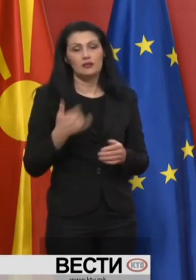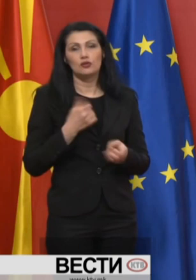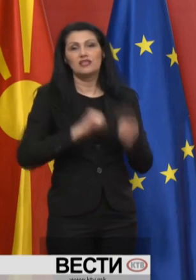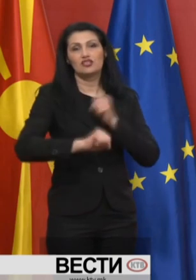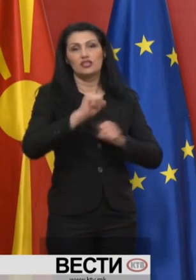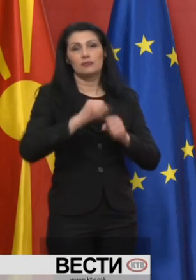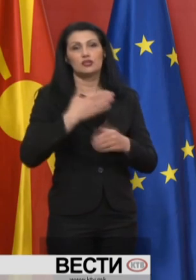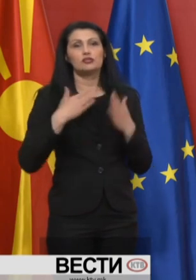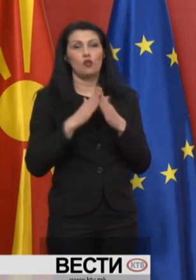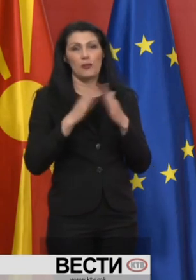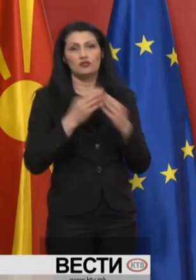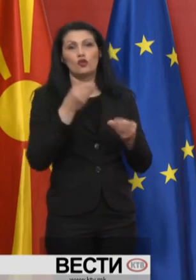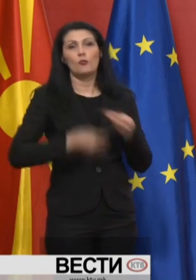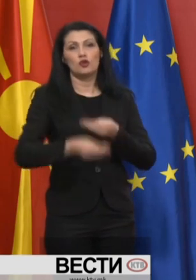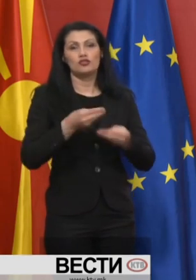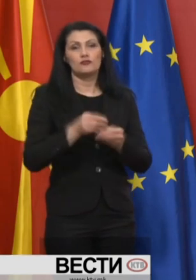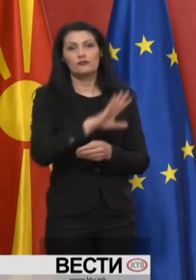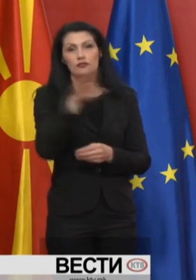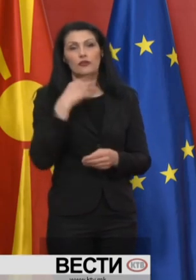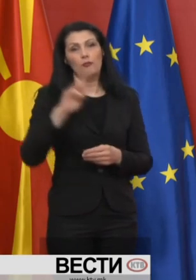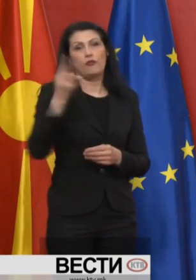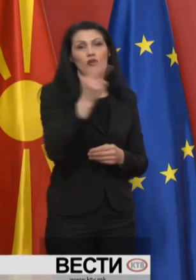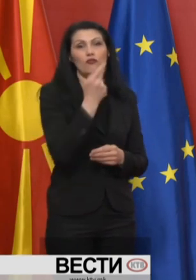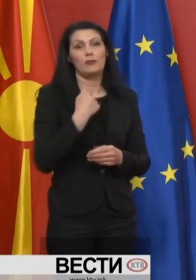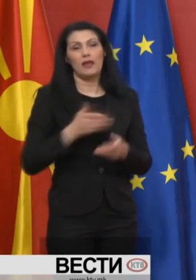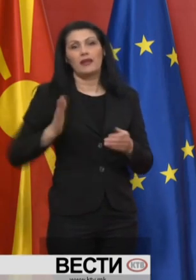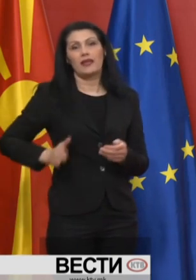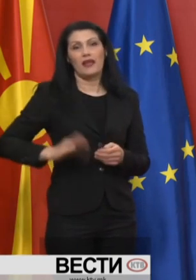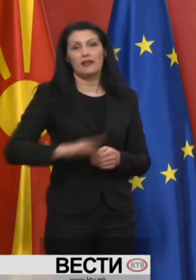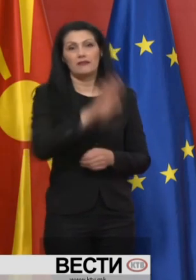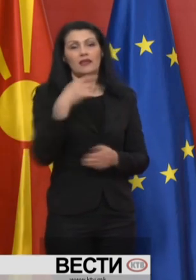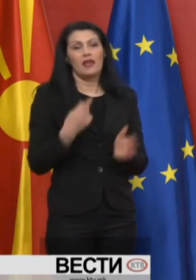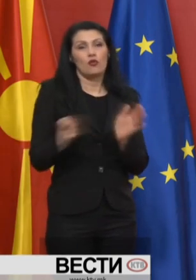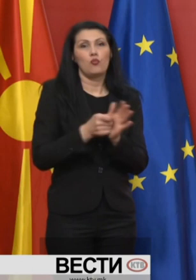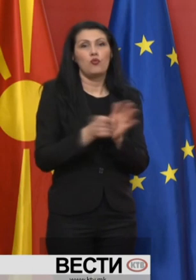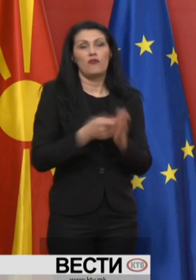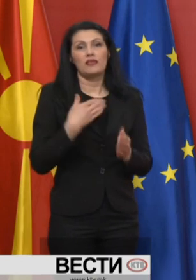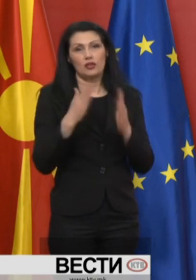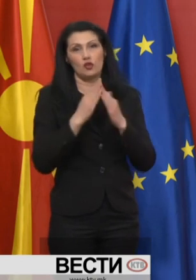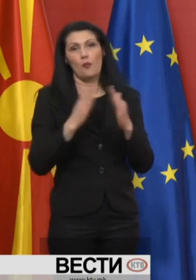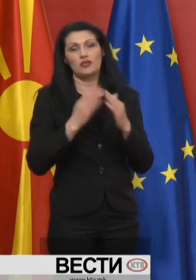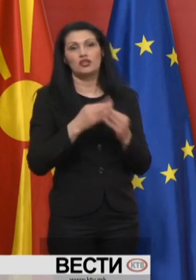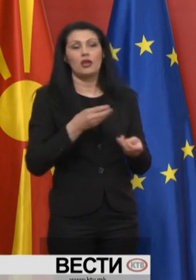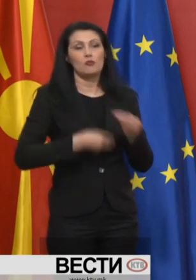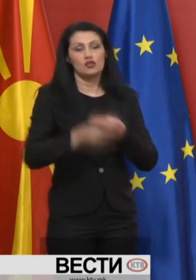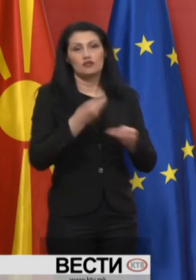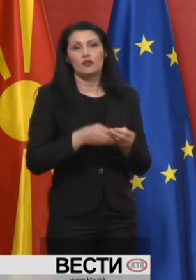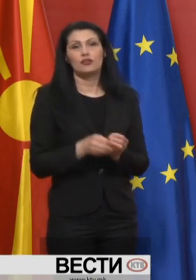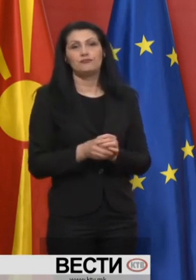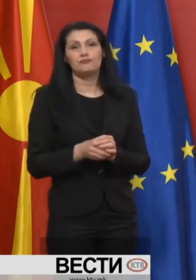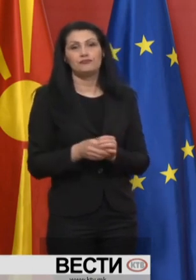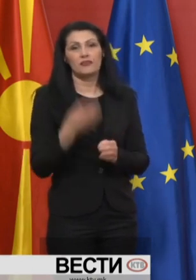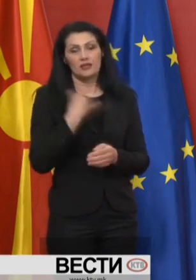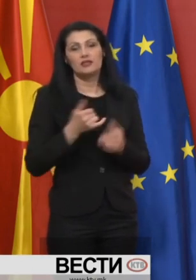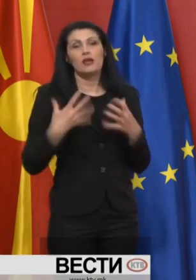заштитиме домашното производство, ги повикуваме граѓаните да купуваат домашни производи, со што